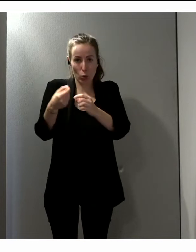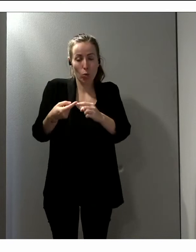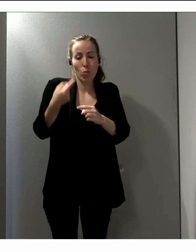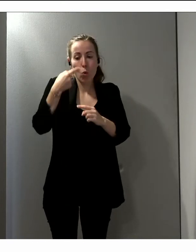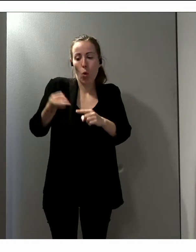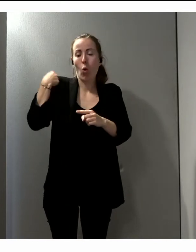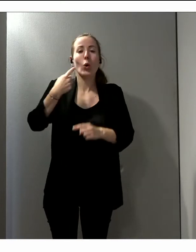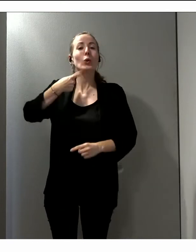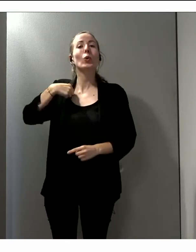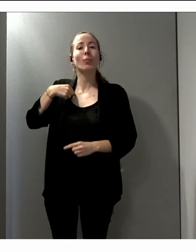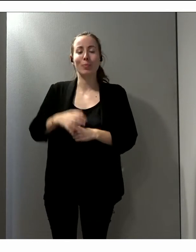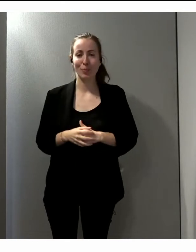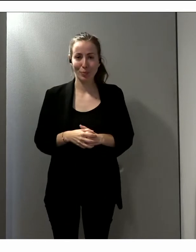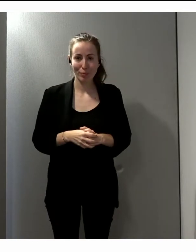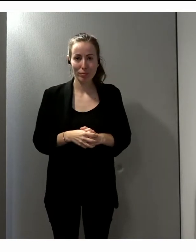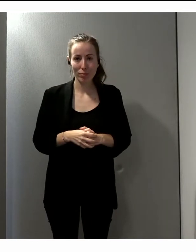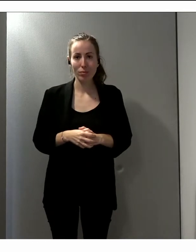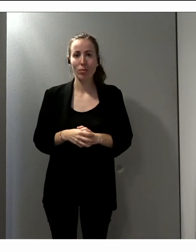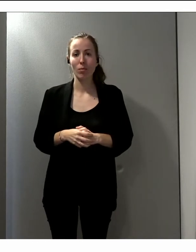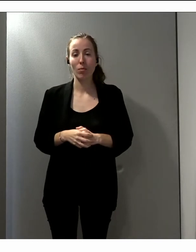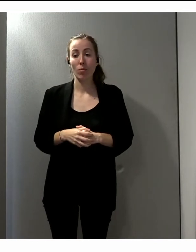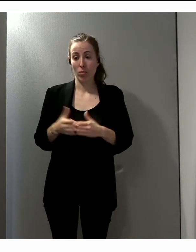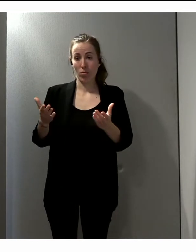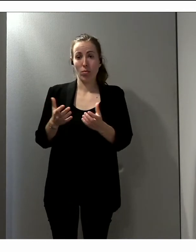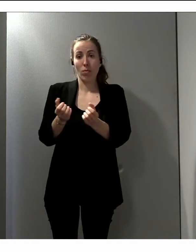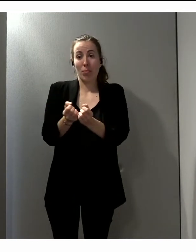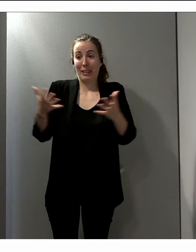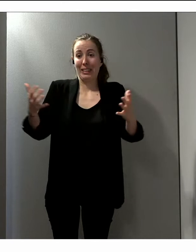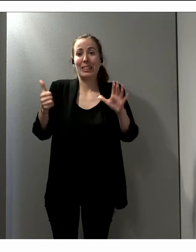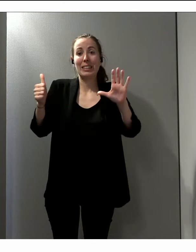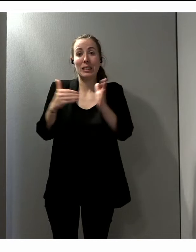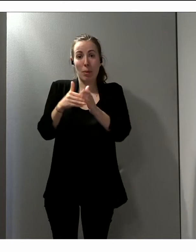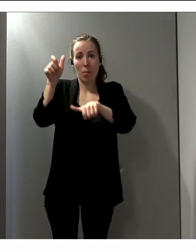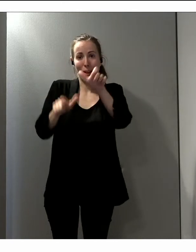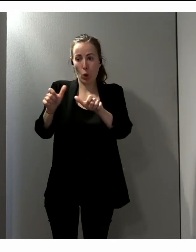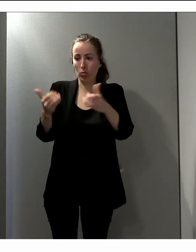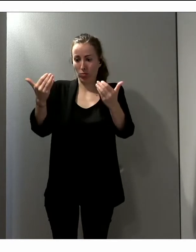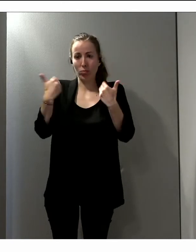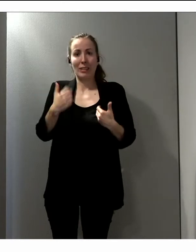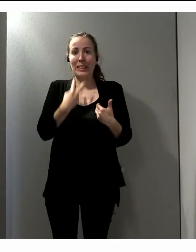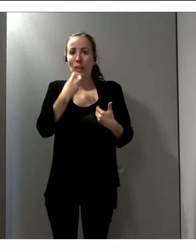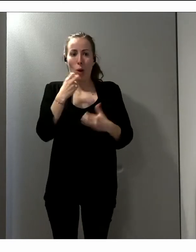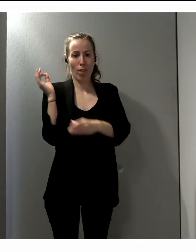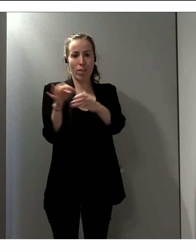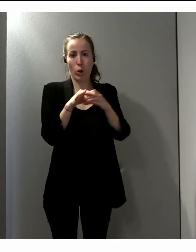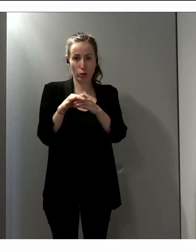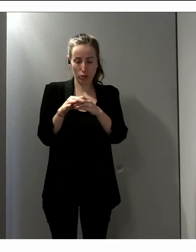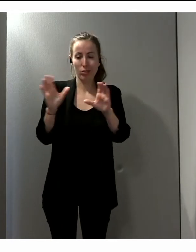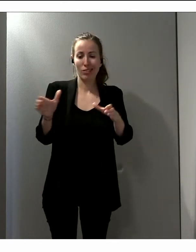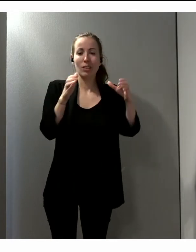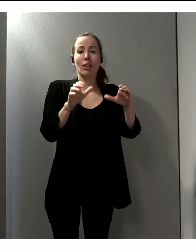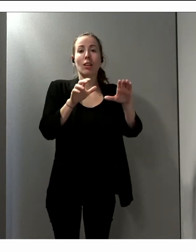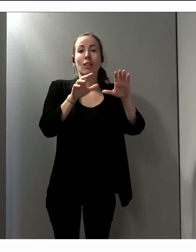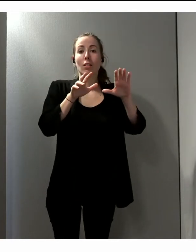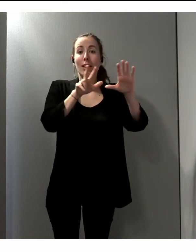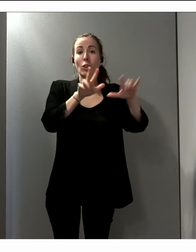2021. Sur ces 6000 détenus qui ont souhaité voter et s'exprimer en tant que citoyens, 85% d'entre eux ont retenu